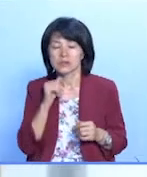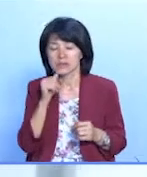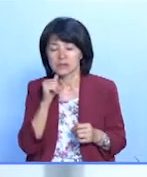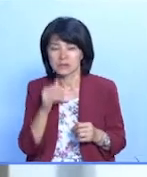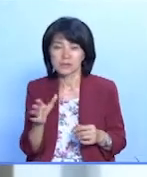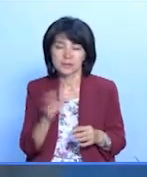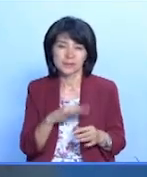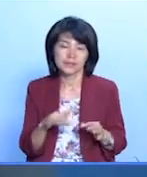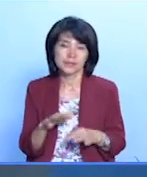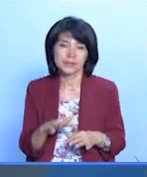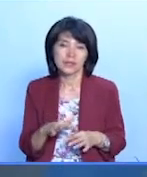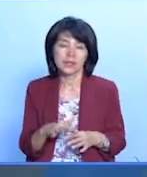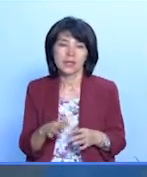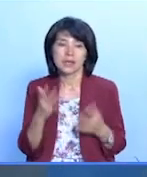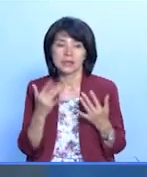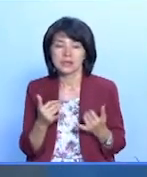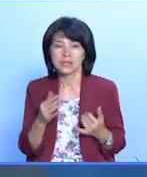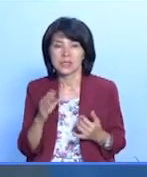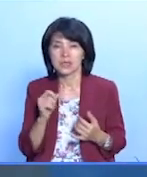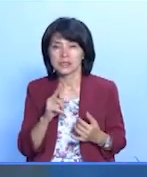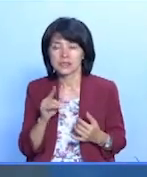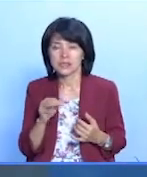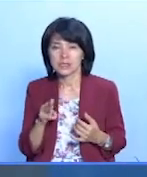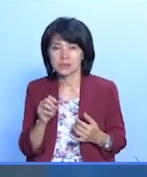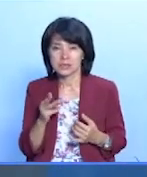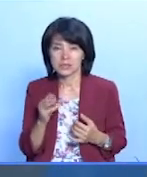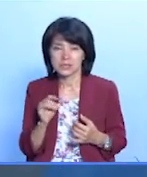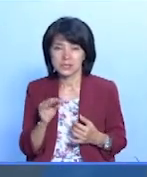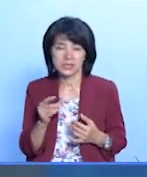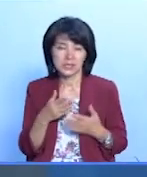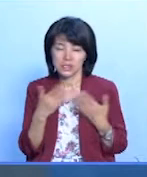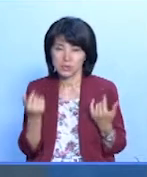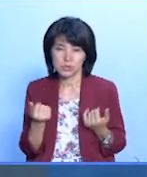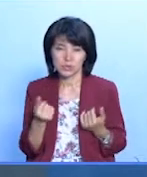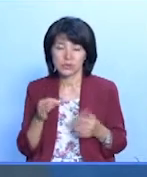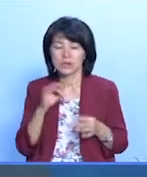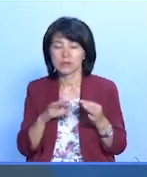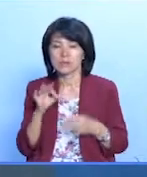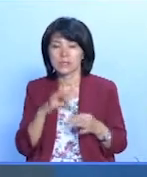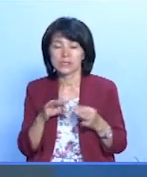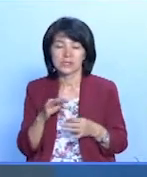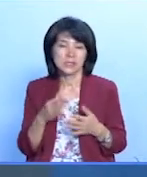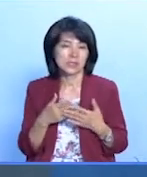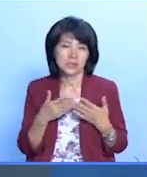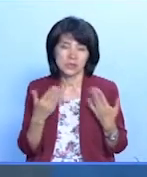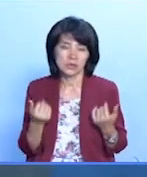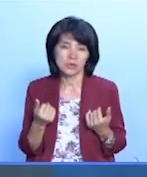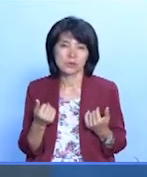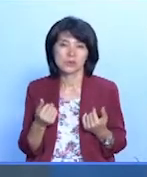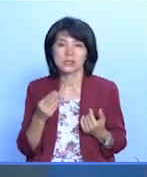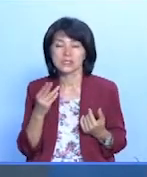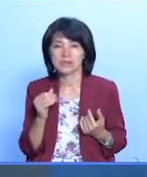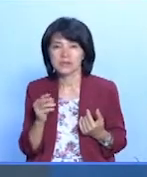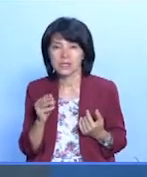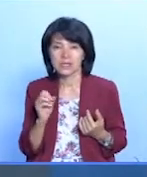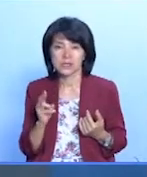рейд жүргізді. На данный момент азитромицина нет. Қазіргі таңда азитромицин жоқ. Таблеткалық антибиотиктердің басым бөлігі жоқ.